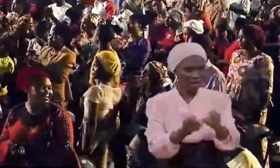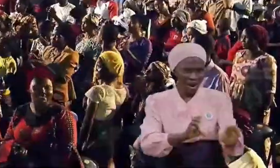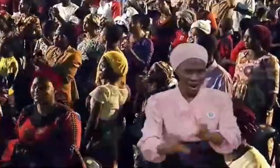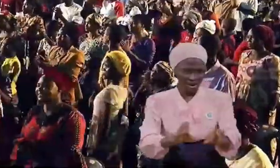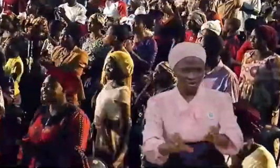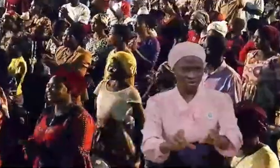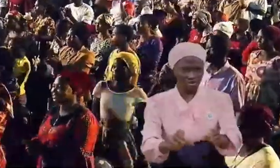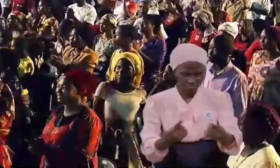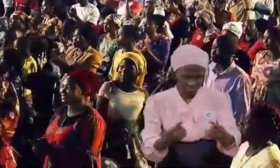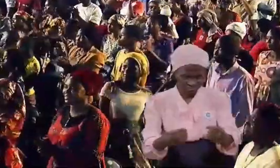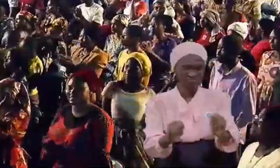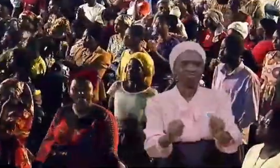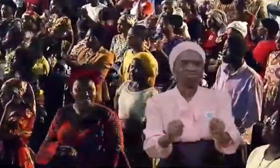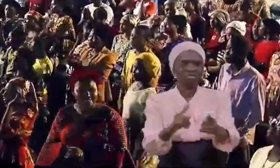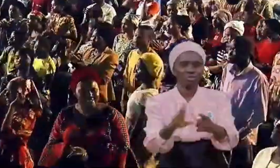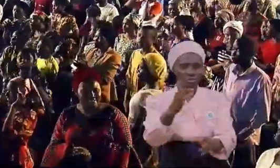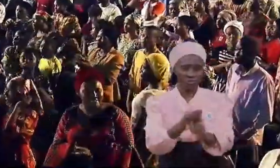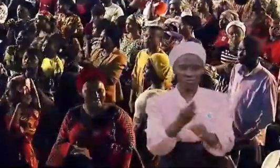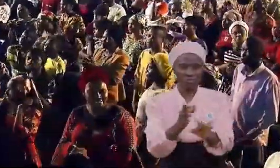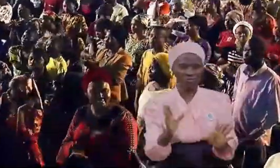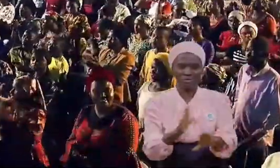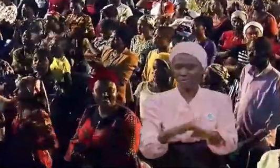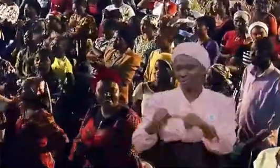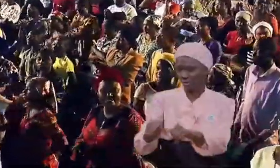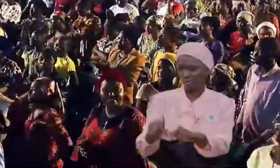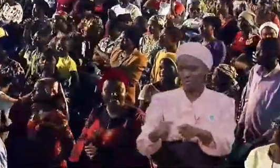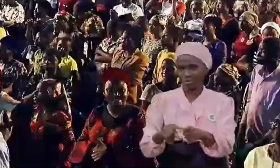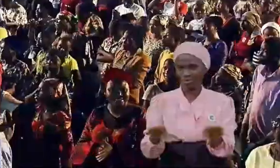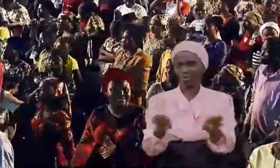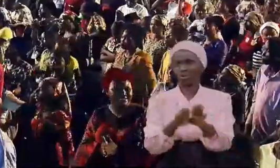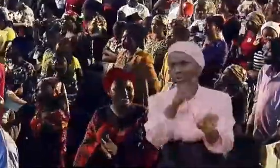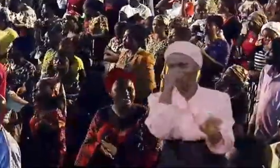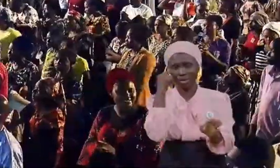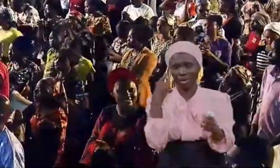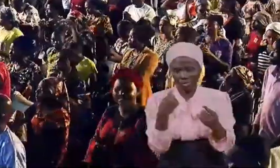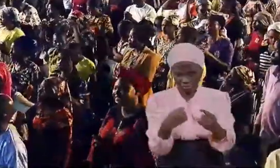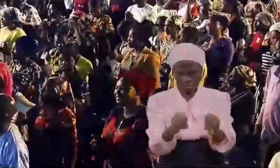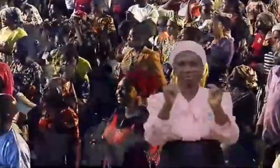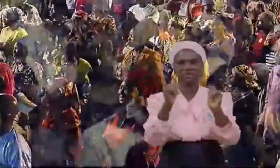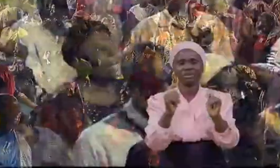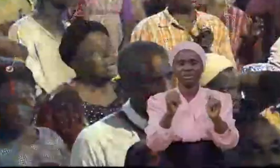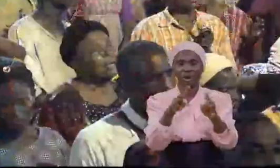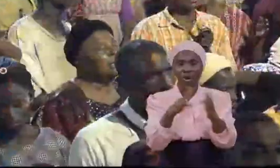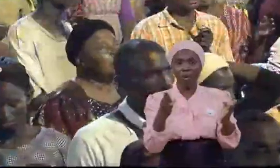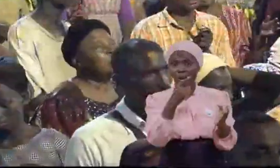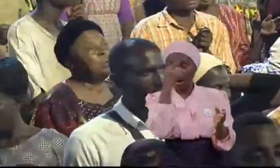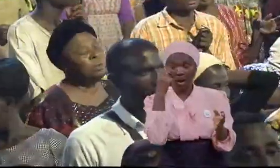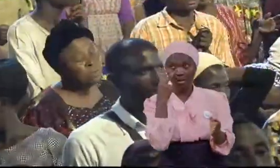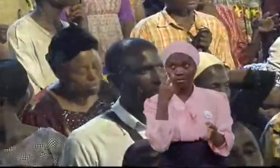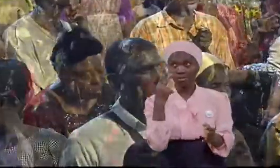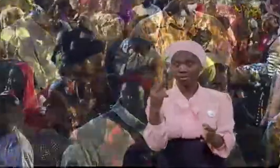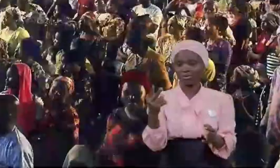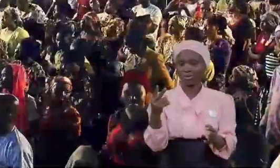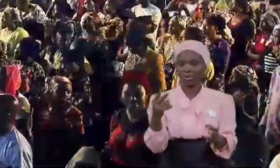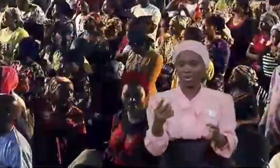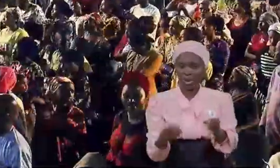à ta foi. Ne continue pas à fermer les yeux. Ouvre les yeux et vois. C'est déjà arrivé.